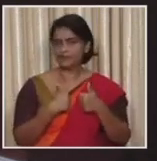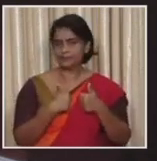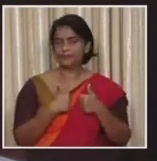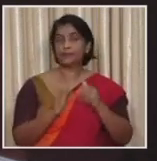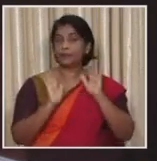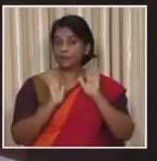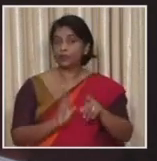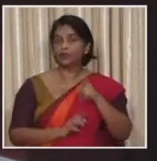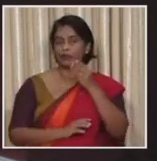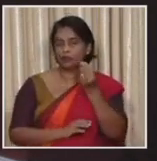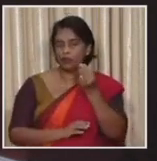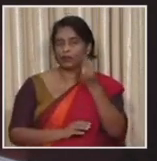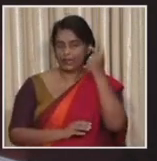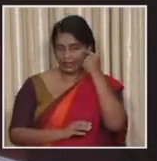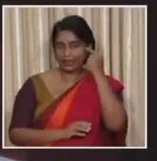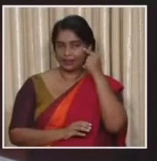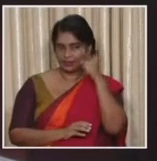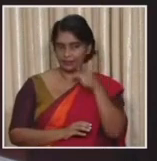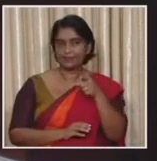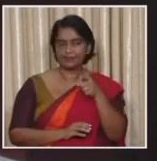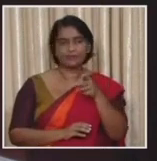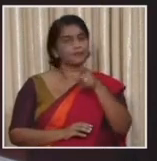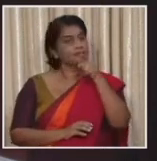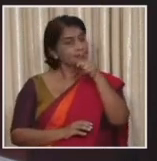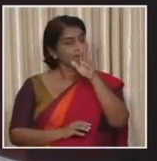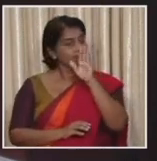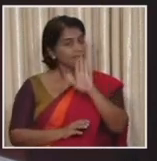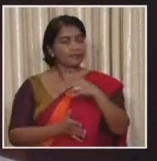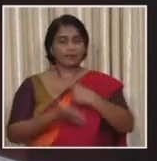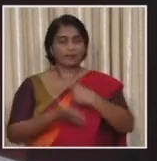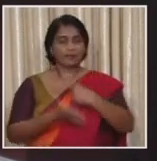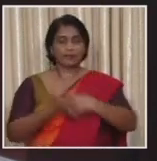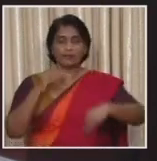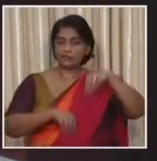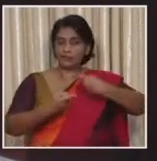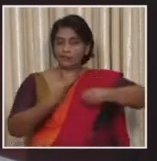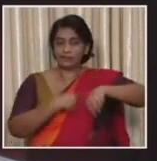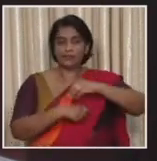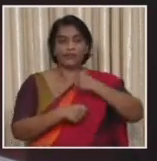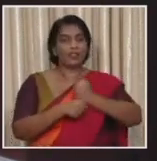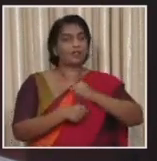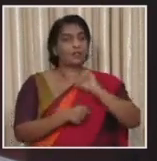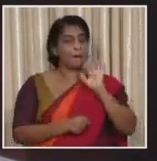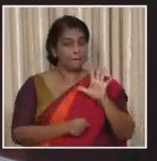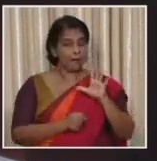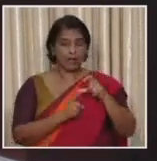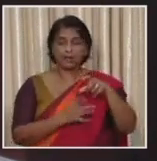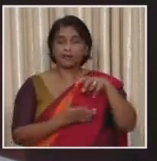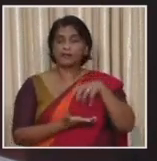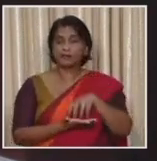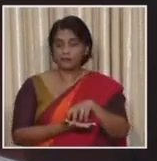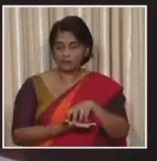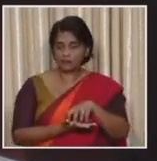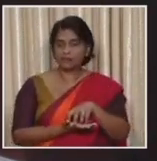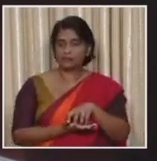නමුත් ඔබතුමා පොඩ්ඩක් හිතන්න ඔබතුමාගේම චන්දබල ප්‍රදේශ වෙන ගම්පහ දිස්ත්‍රික්කයේ